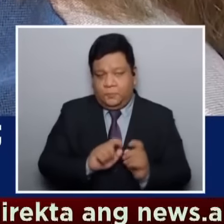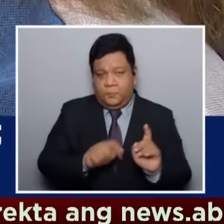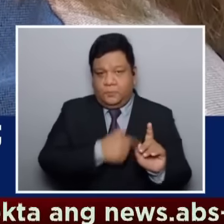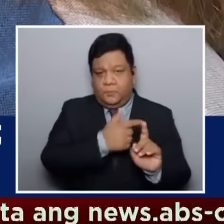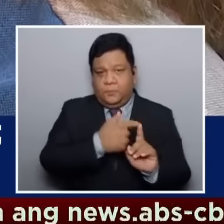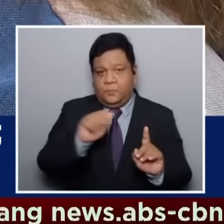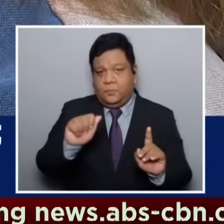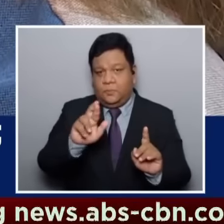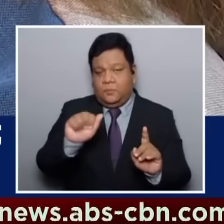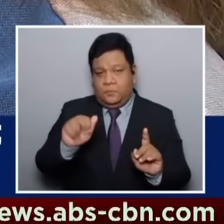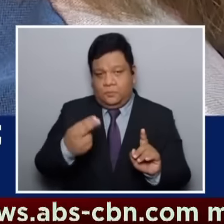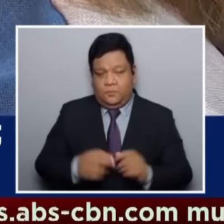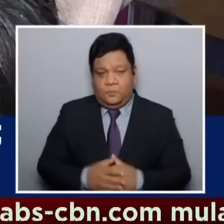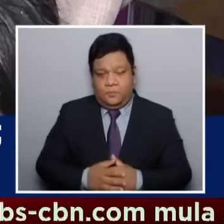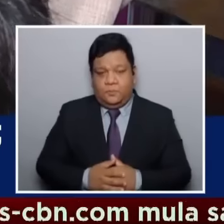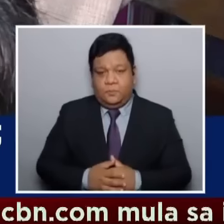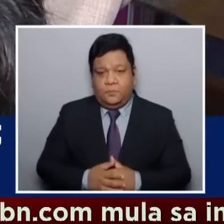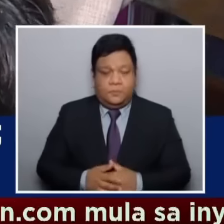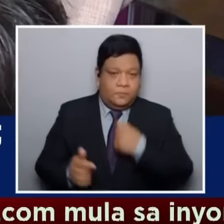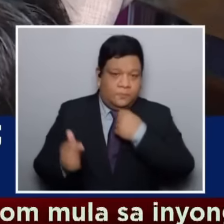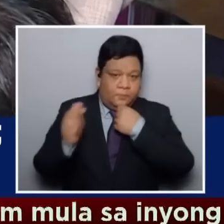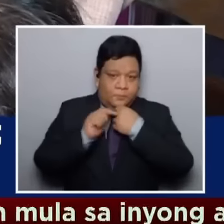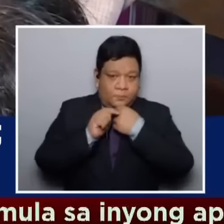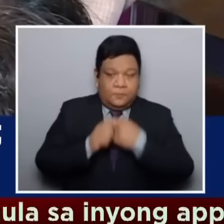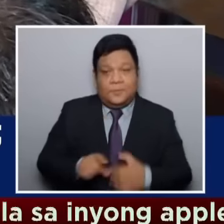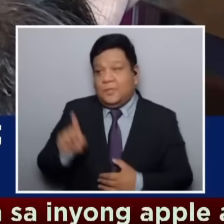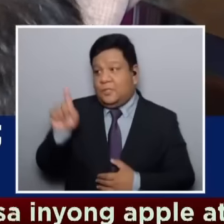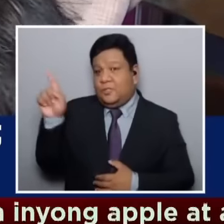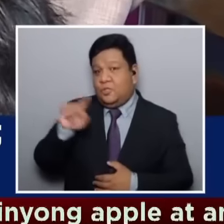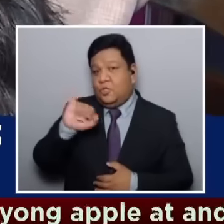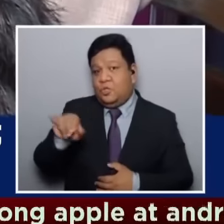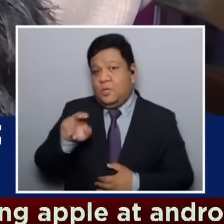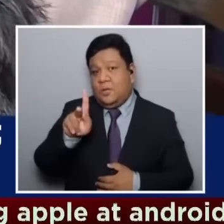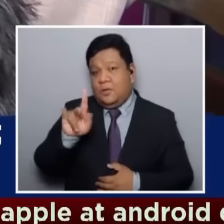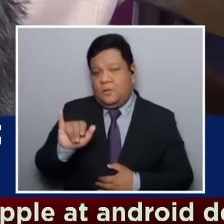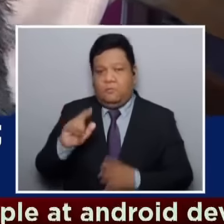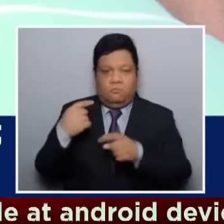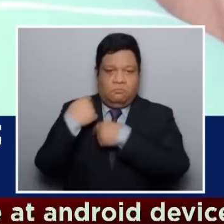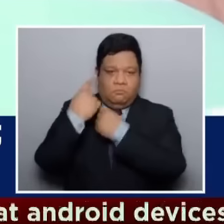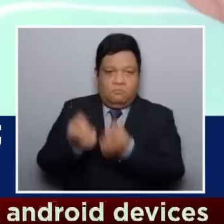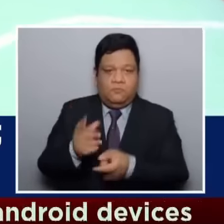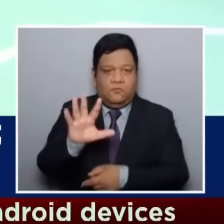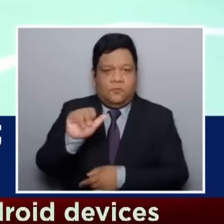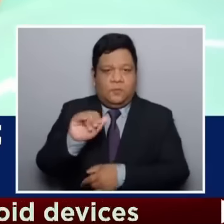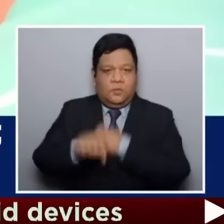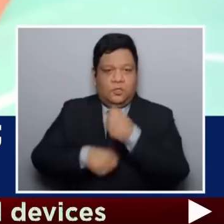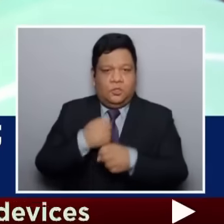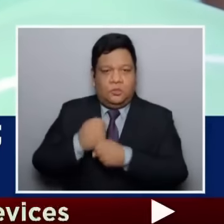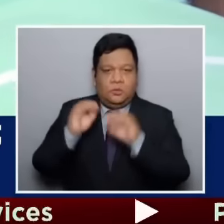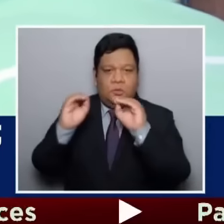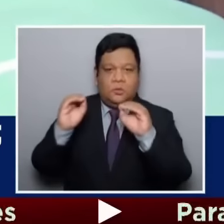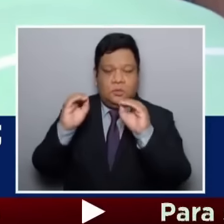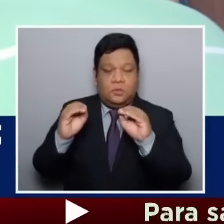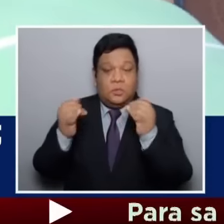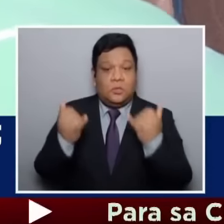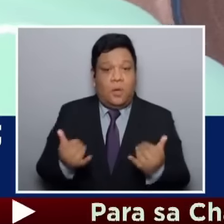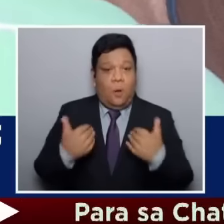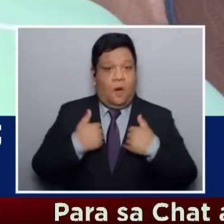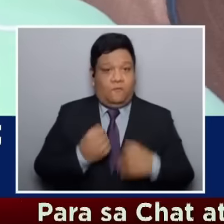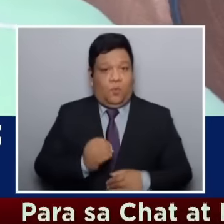15 taon ng guro si Jinky na pangarap niya mula pagkabata. Ngayon, may sarili na siyang pamilya at